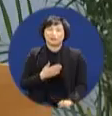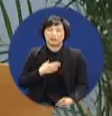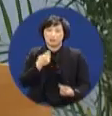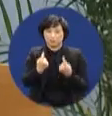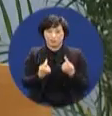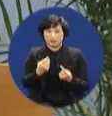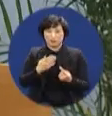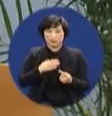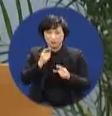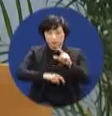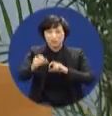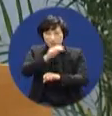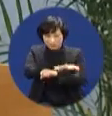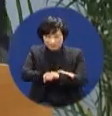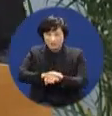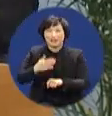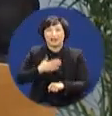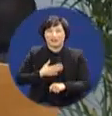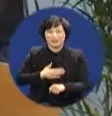나보단 나를 더 잘 아시고